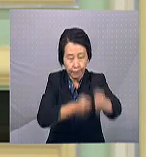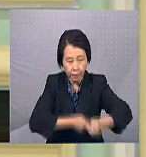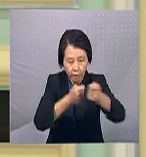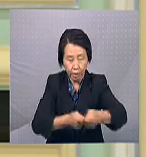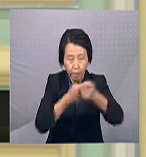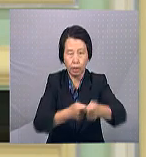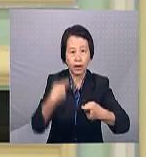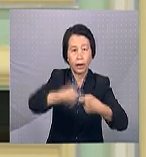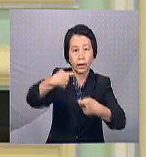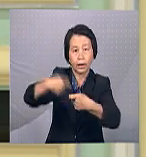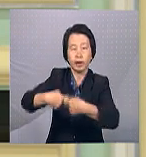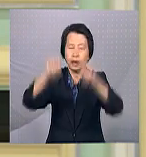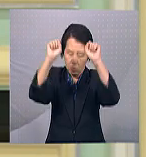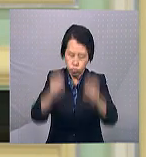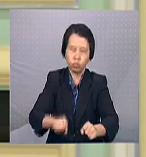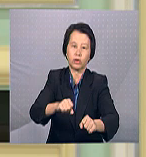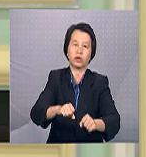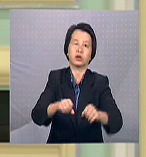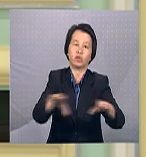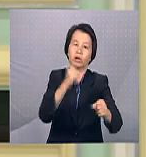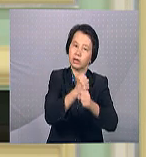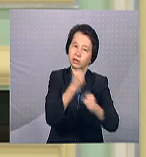dengan pertanian dibenarkan. Bermakna